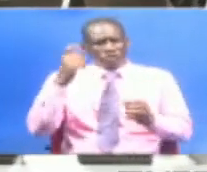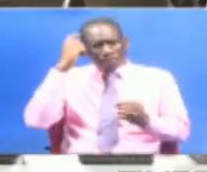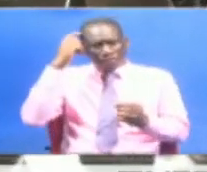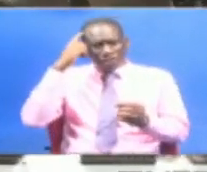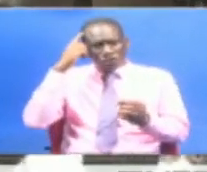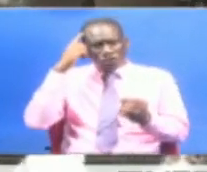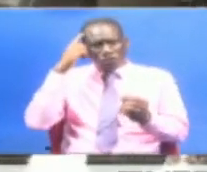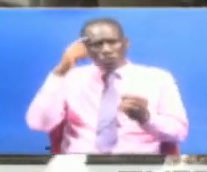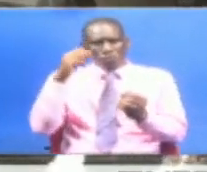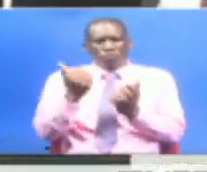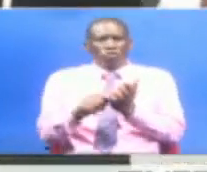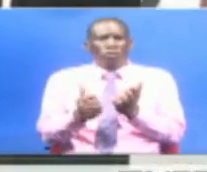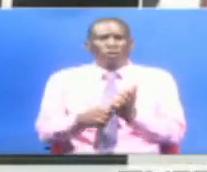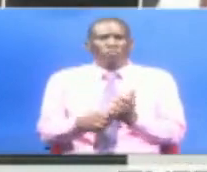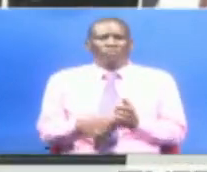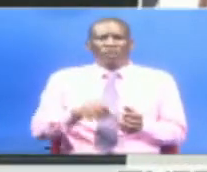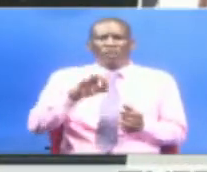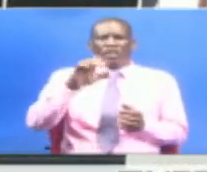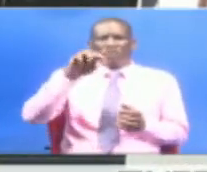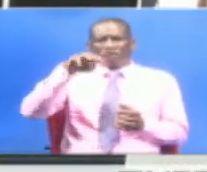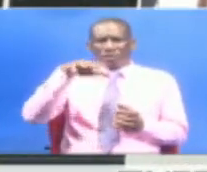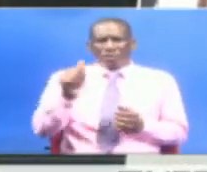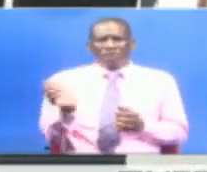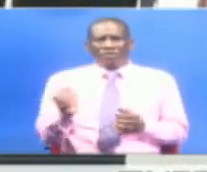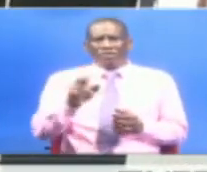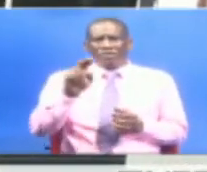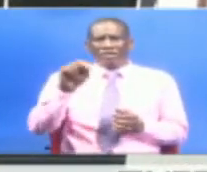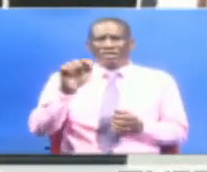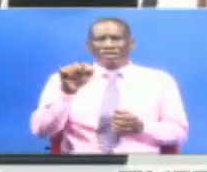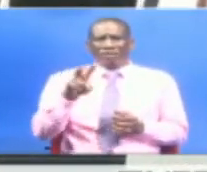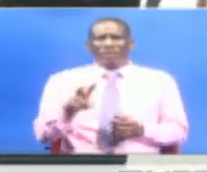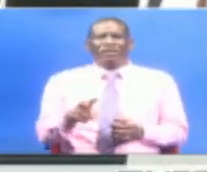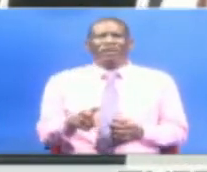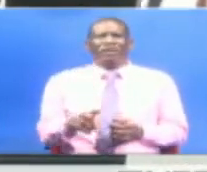ya akili. Fatma Bugu, NTV Mombasa.